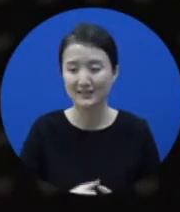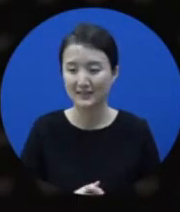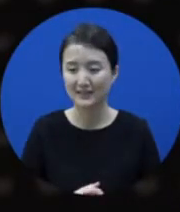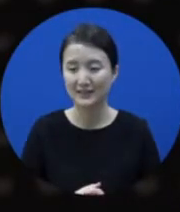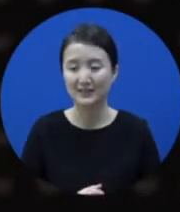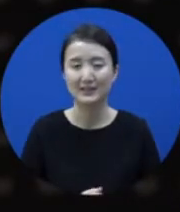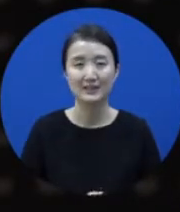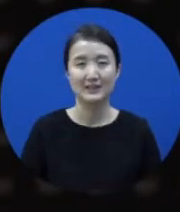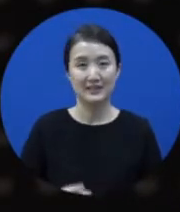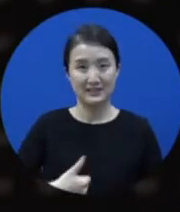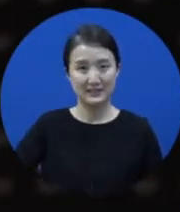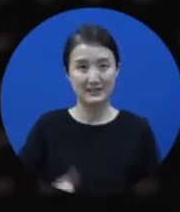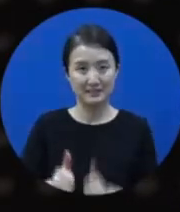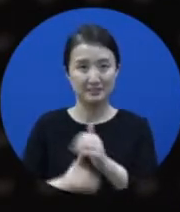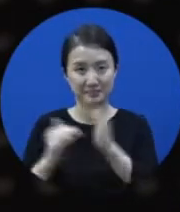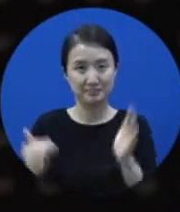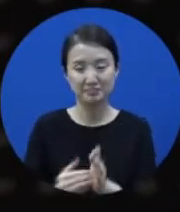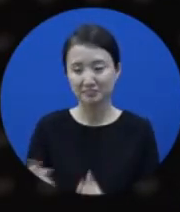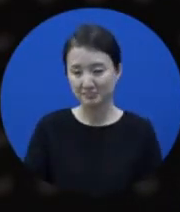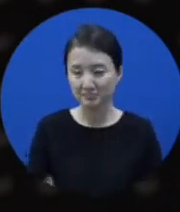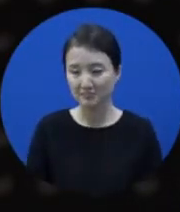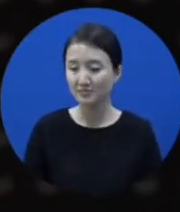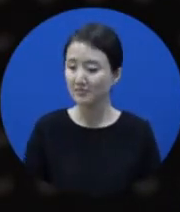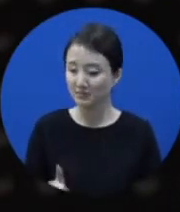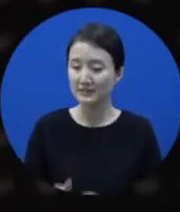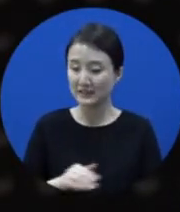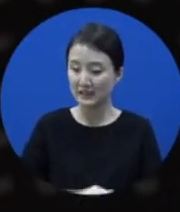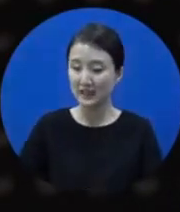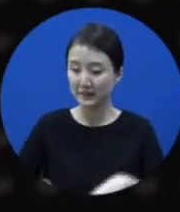봤나? 이 말의 뉘앙스가 어때요?